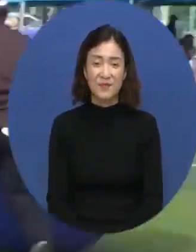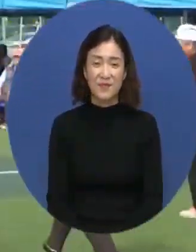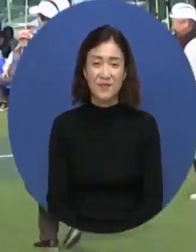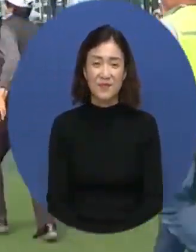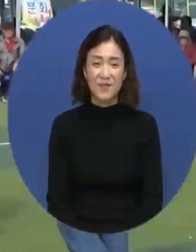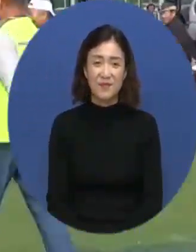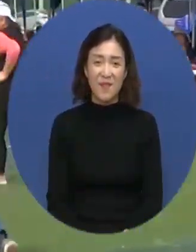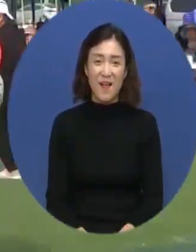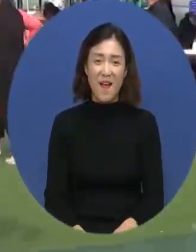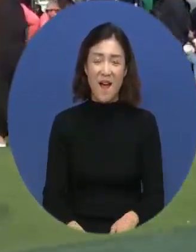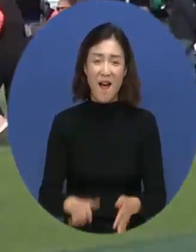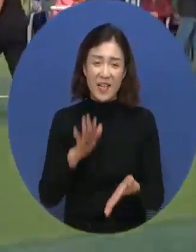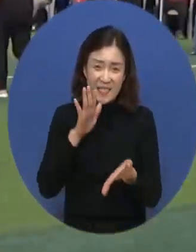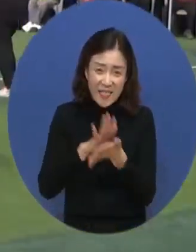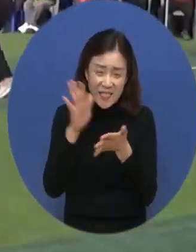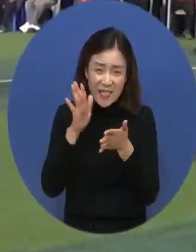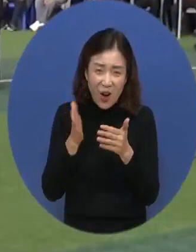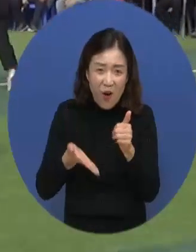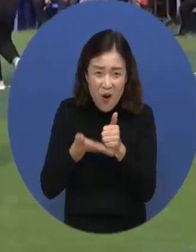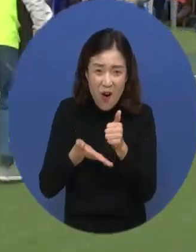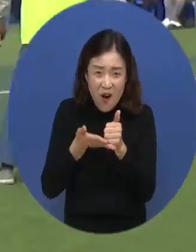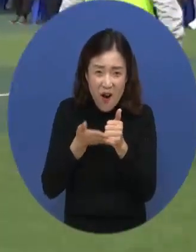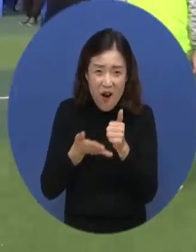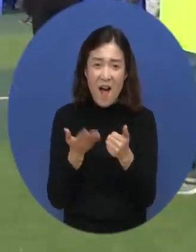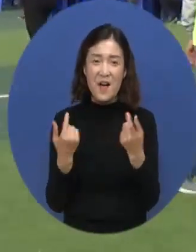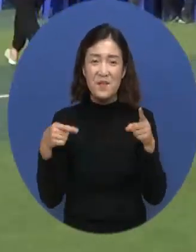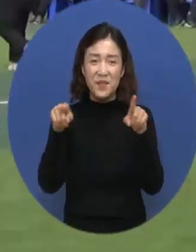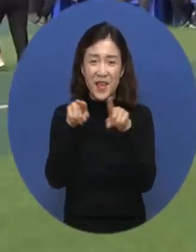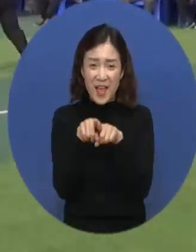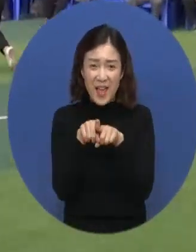열띤 응원과 함께 열심히 공을 굴리는데요.